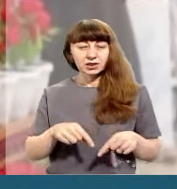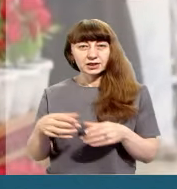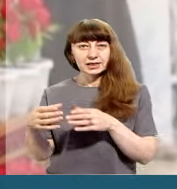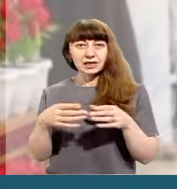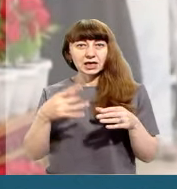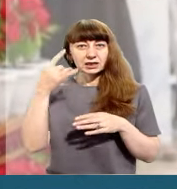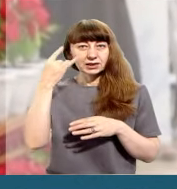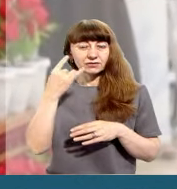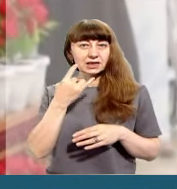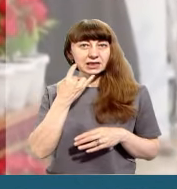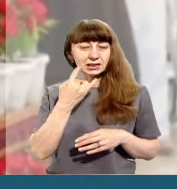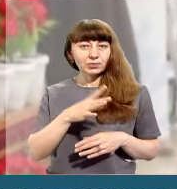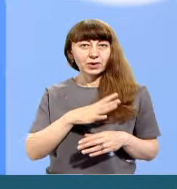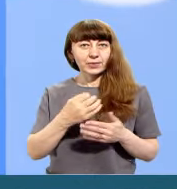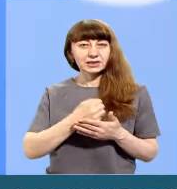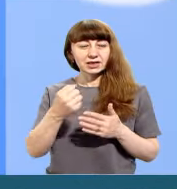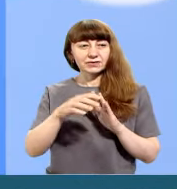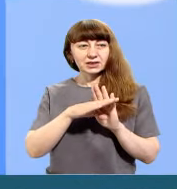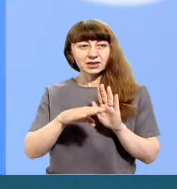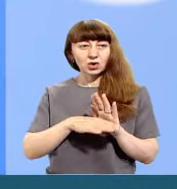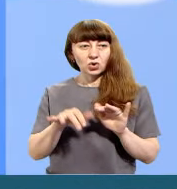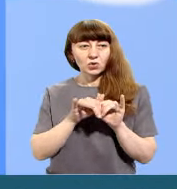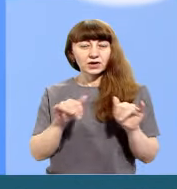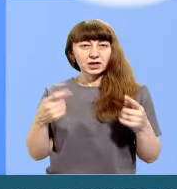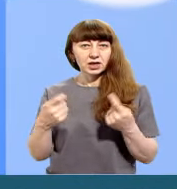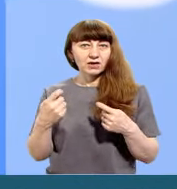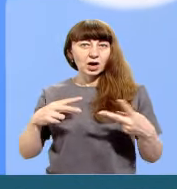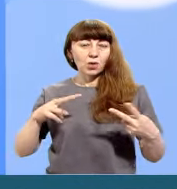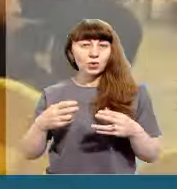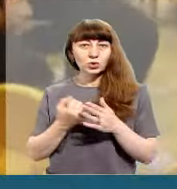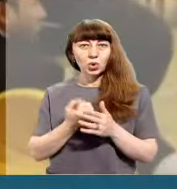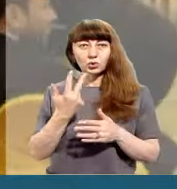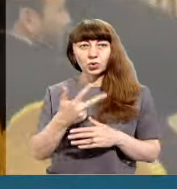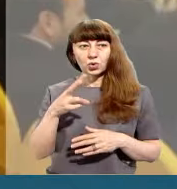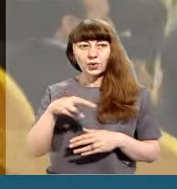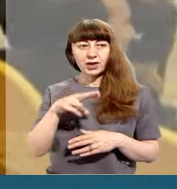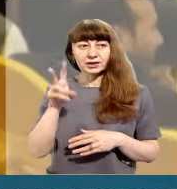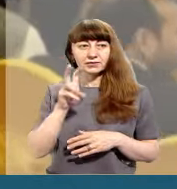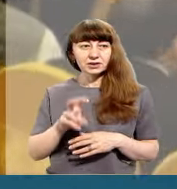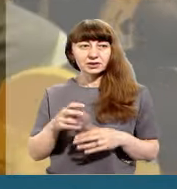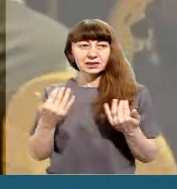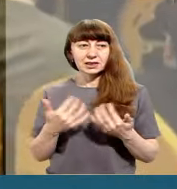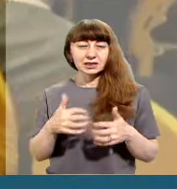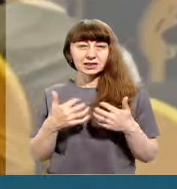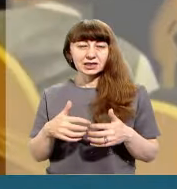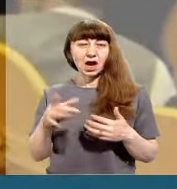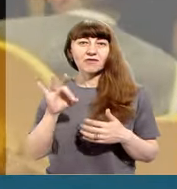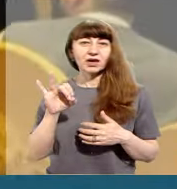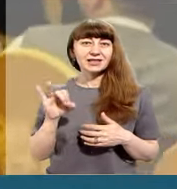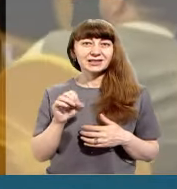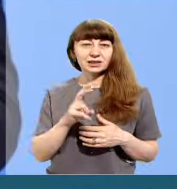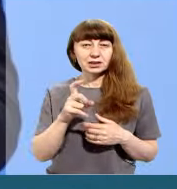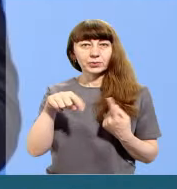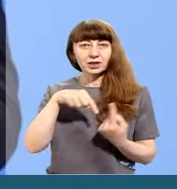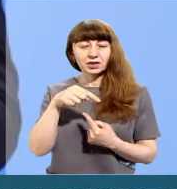Казахстан была поставлена задача увеличить двусторонний товарооборот до 3 миллиардов долларов. Среди афганских бизнесменов